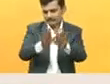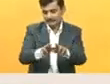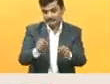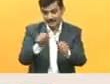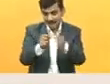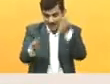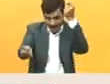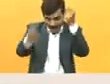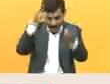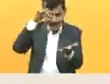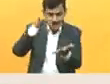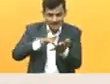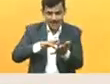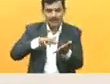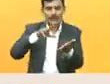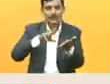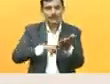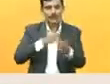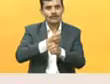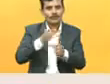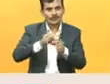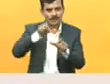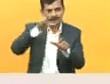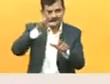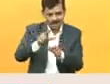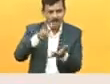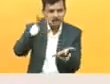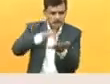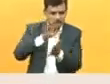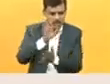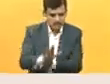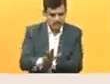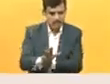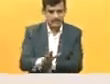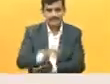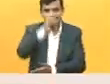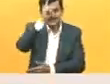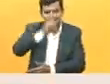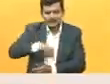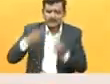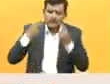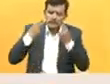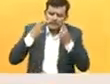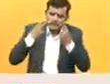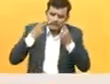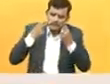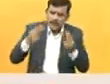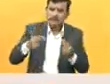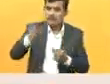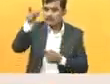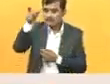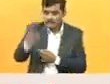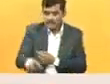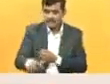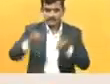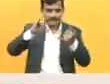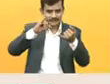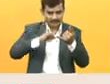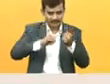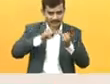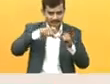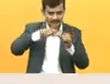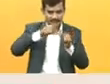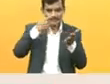असम में एक जगह है नौगांव। नौगांव हमारे देश की महान विभूति श्रीमद शंकर देव जी